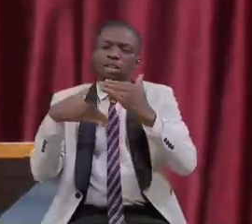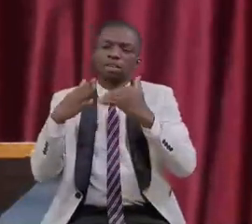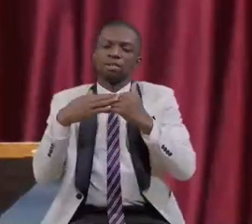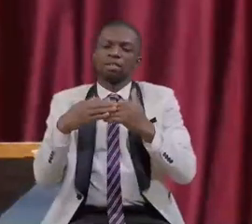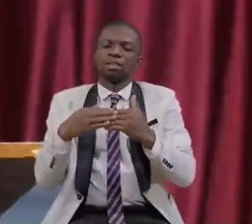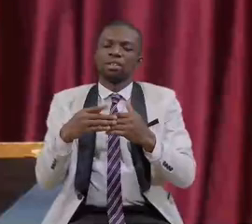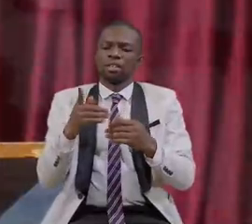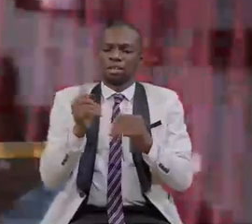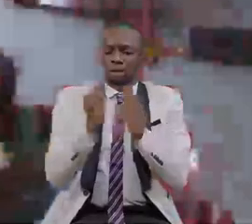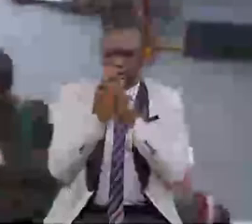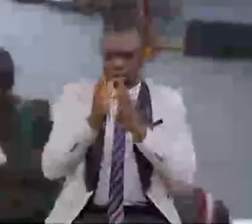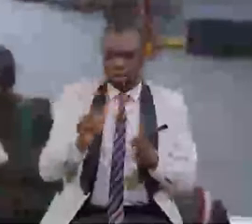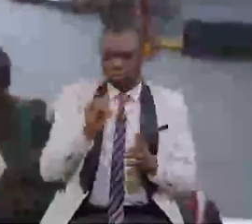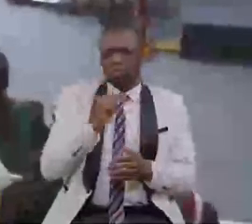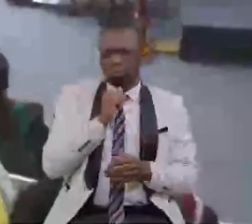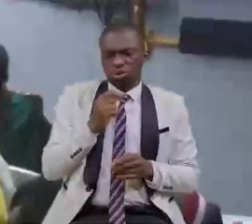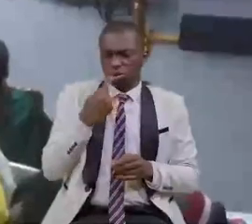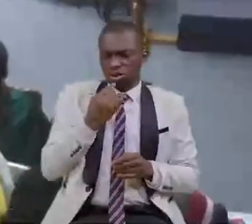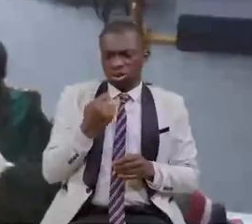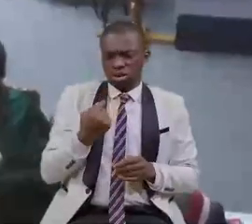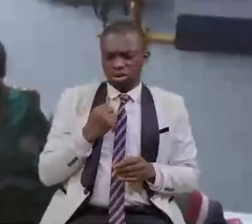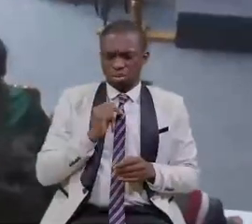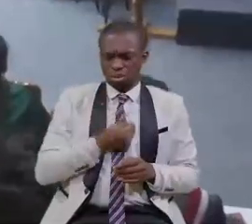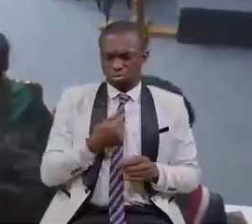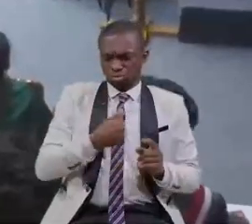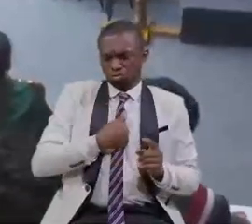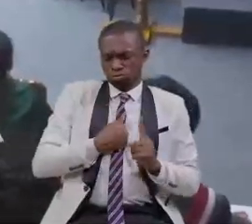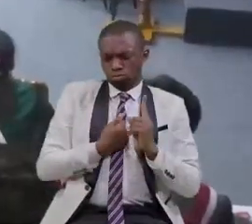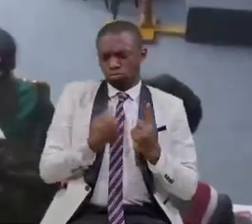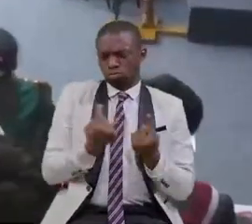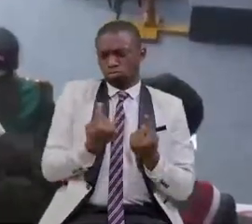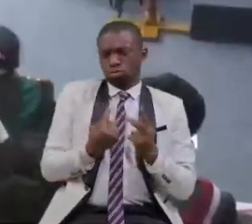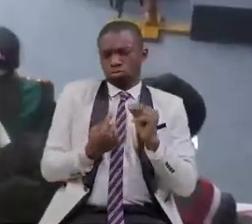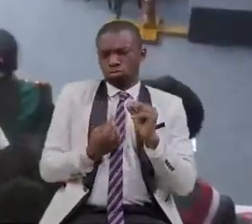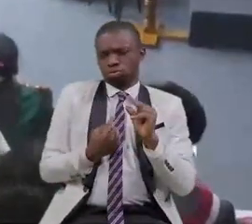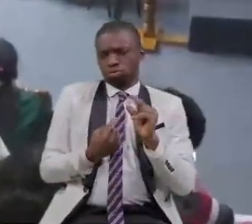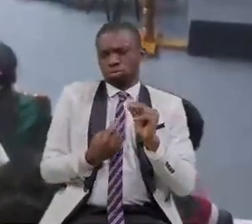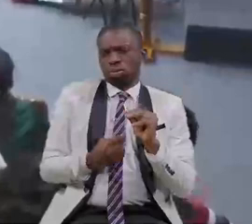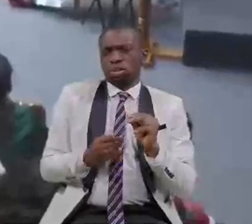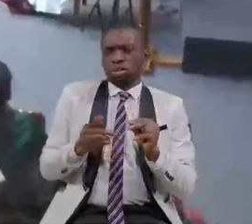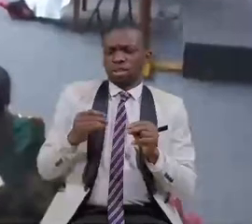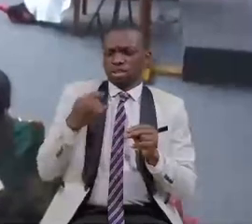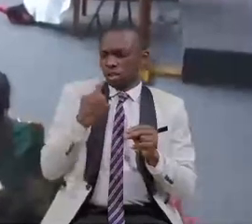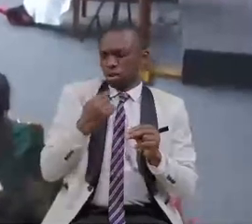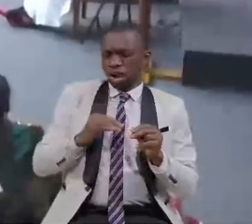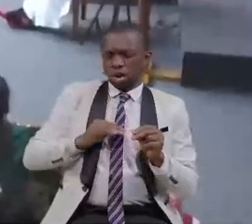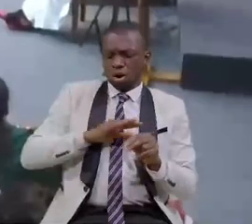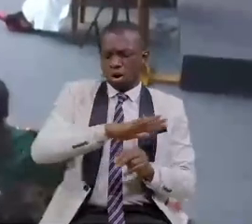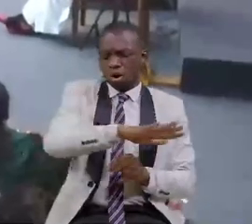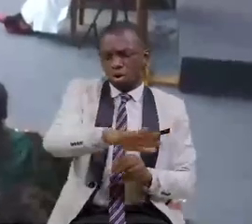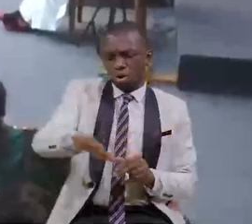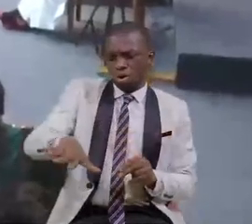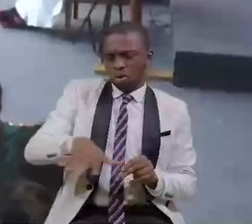Nous voyons que la prière là, s'adresse à la pluralité de la famille de Dieu. Nous venons par la même